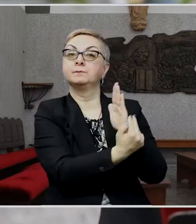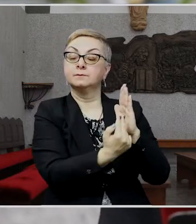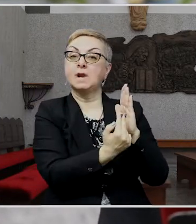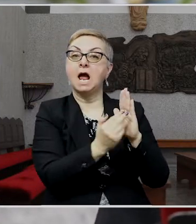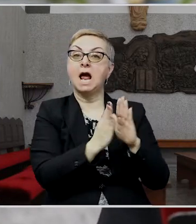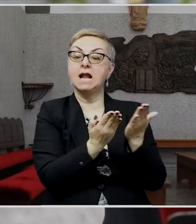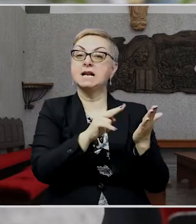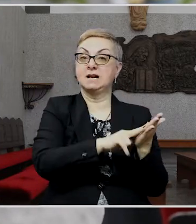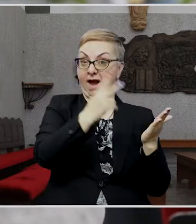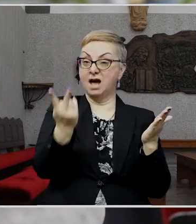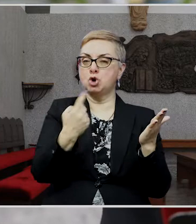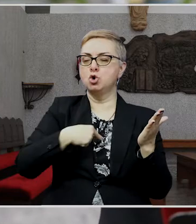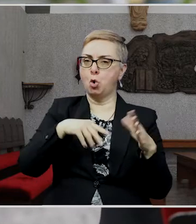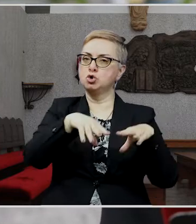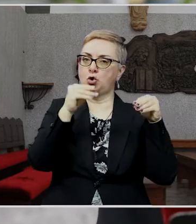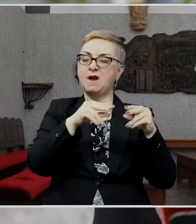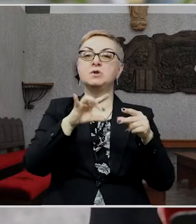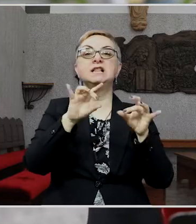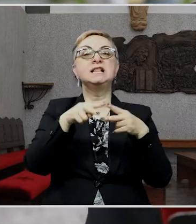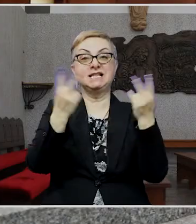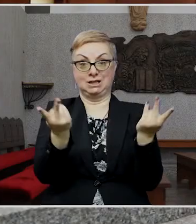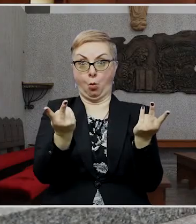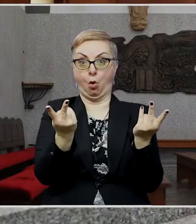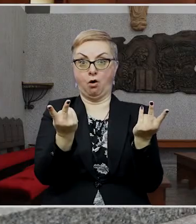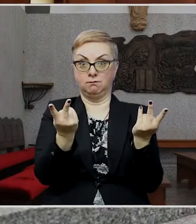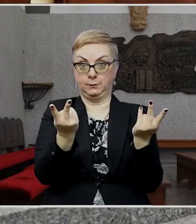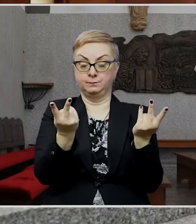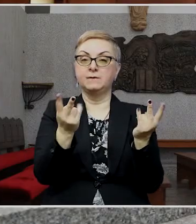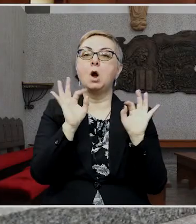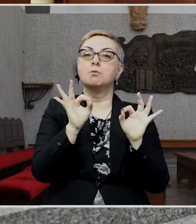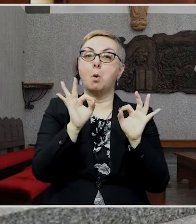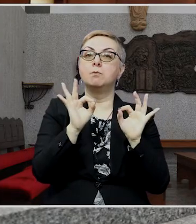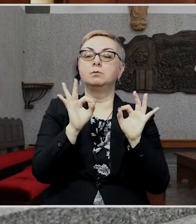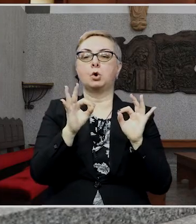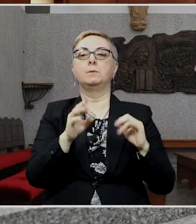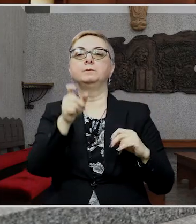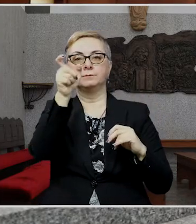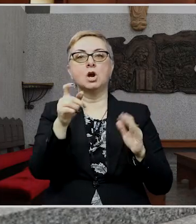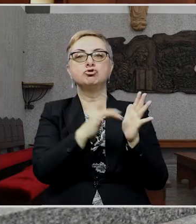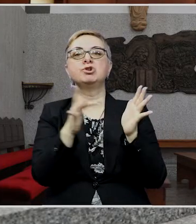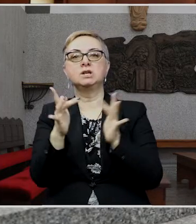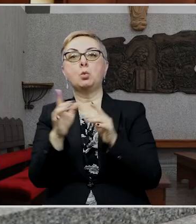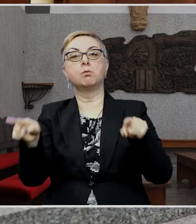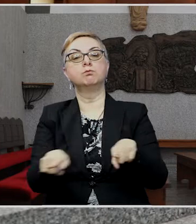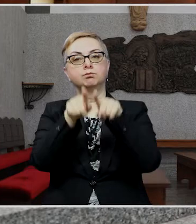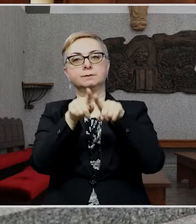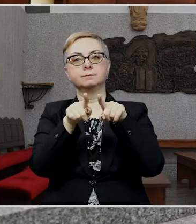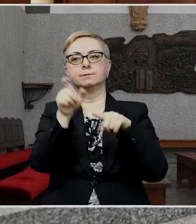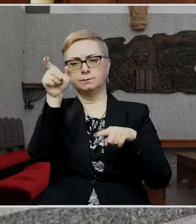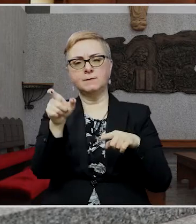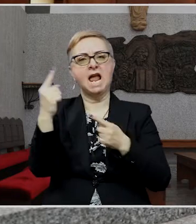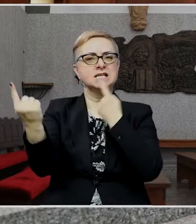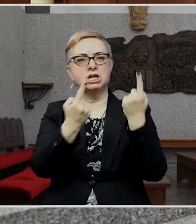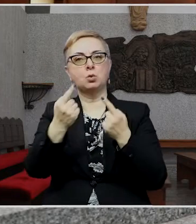gesù umile e mansueto ecco nonostante la sua condizione di privilegio mosè